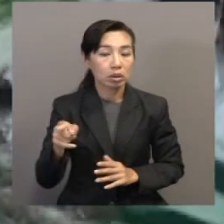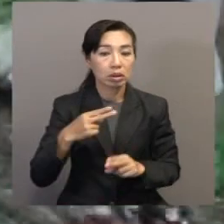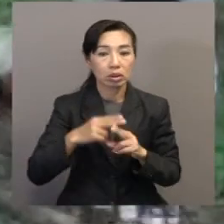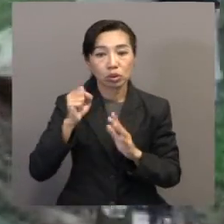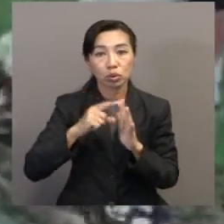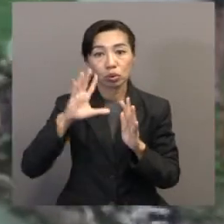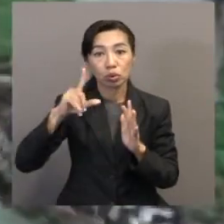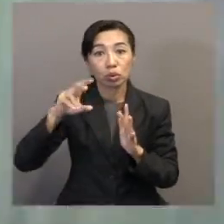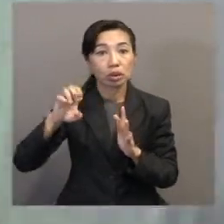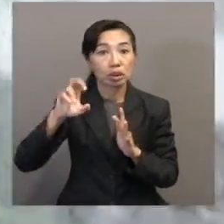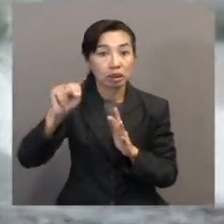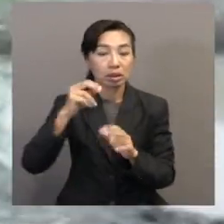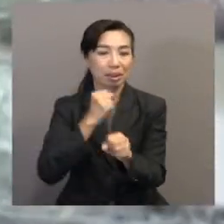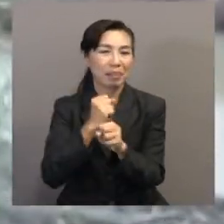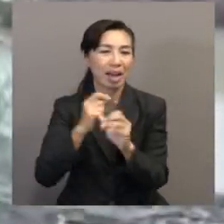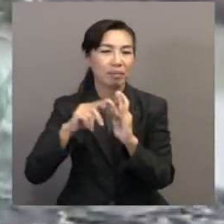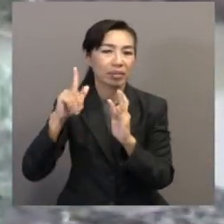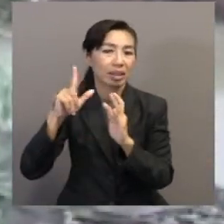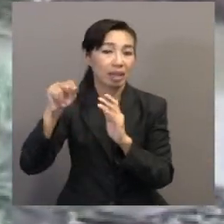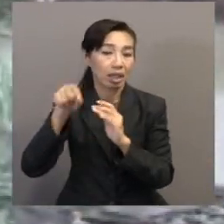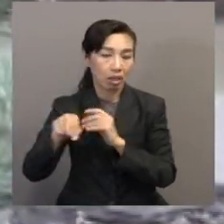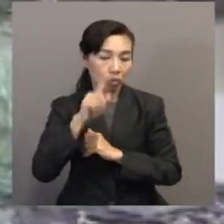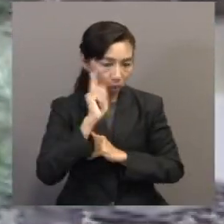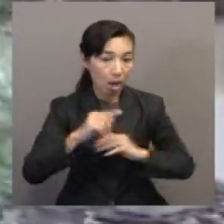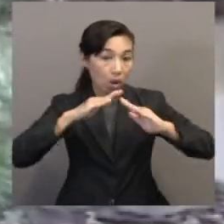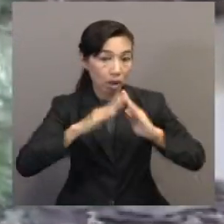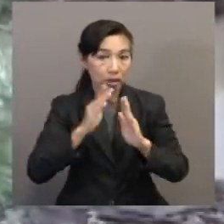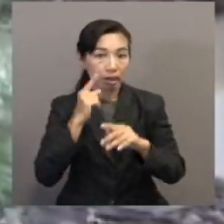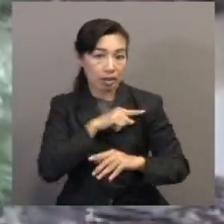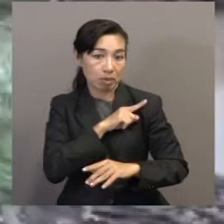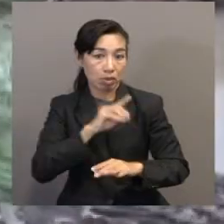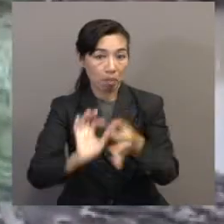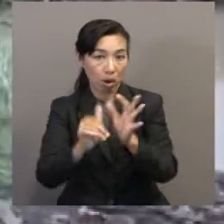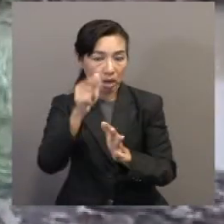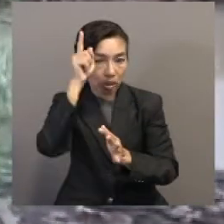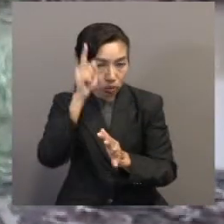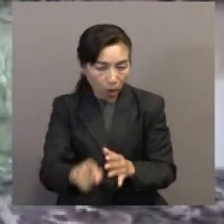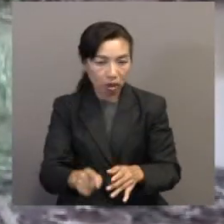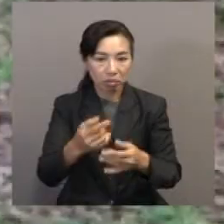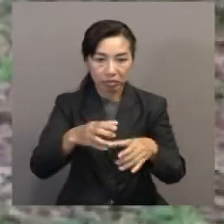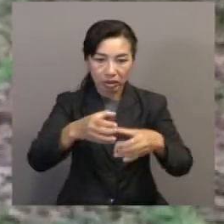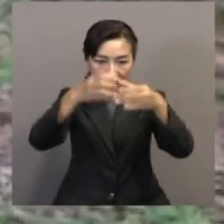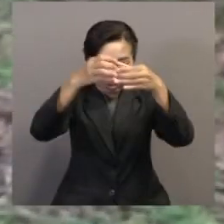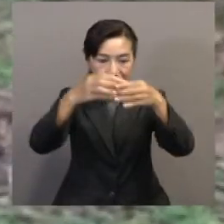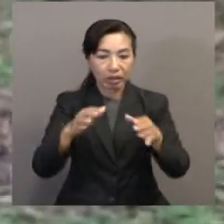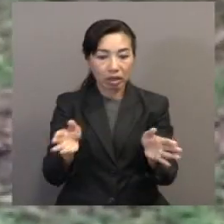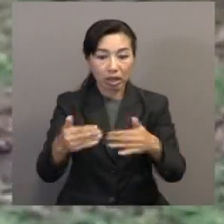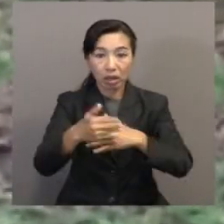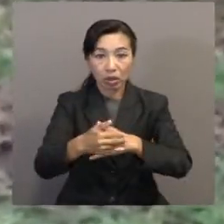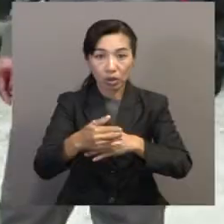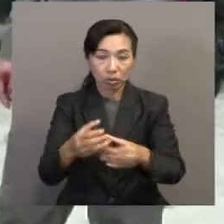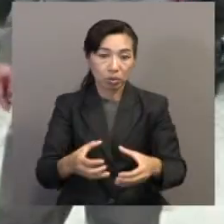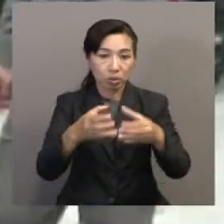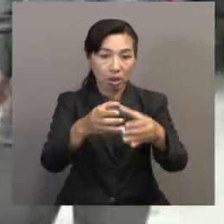ไฟนะครับบอกว่าวัดที่จะทำการเผาศพคือต้องมีเมนมีเตาเผานะครับที่ใช้เผาศพส่วนวัดที่อยู่ต่างจังหวัดถ้